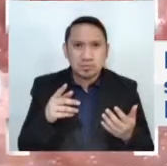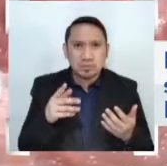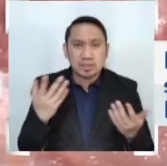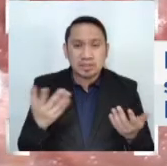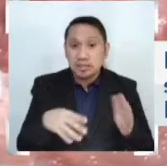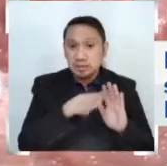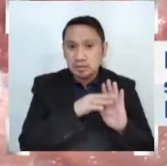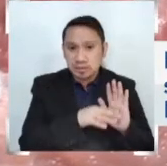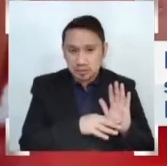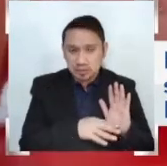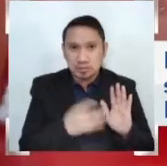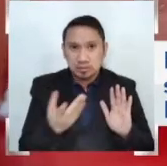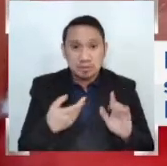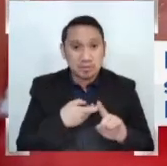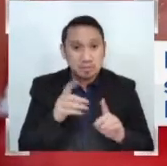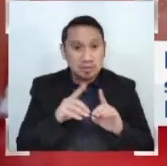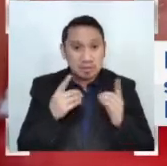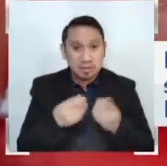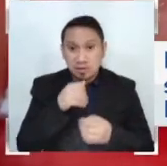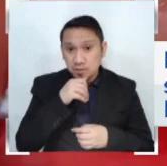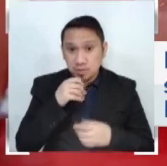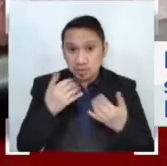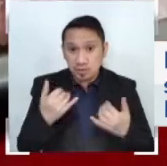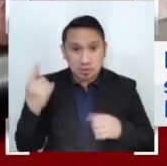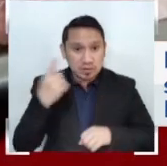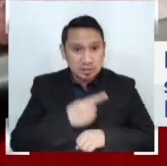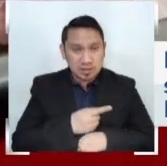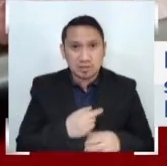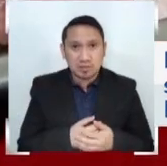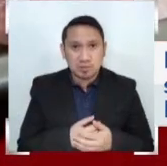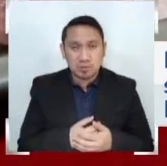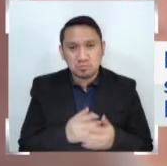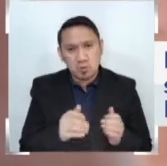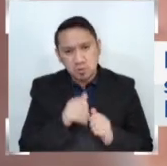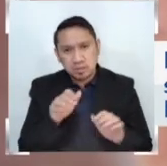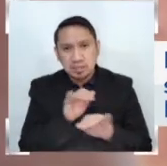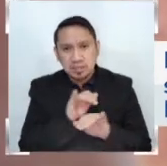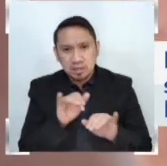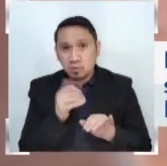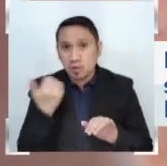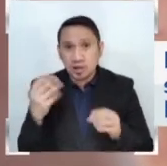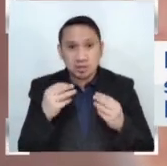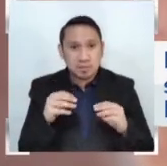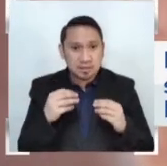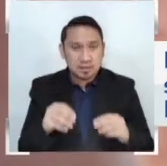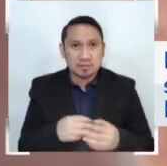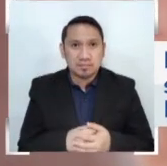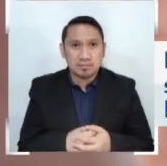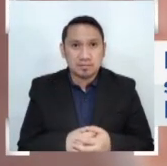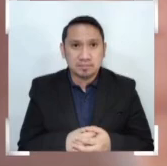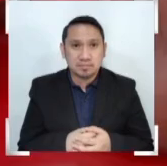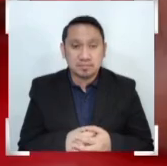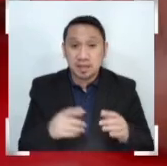monitoring ng Department of Agriculture ngayong araw, hindi nakakalayo-layo ang presyuhan sa iba pang palengke sa Metro Manila. Sa Las